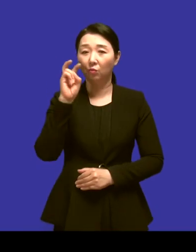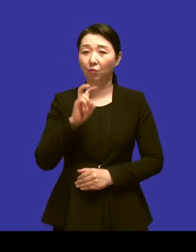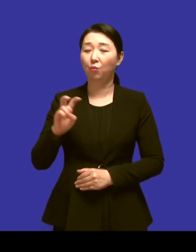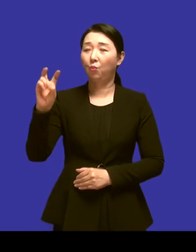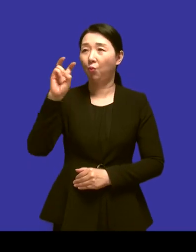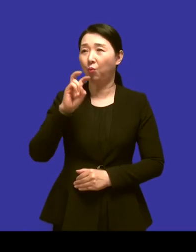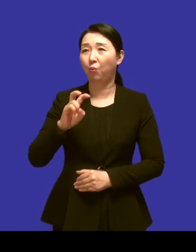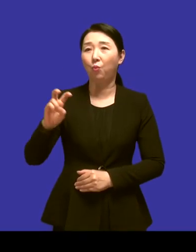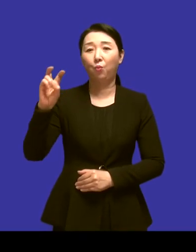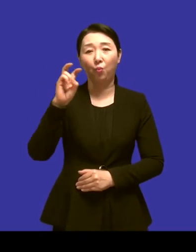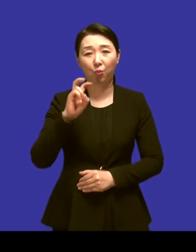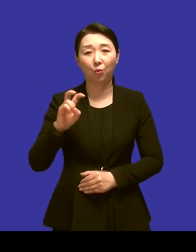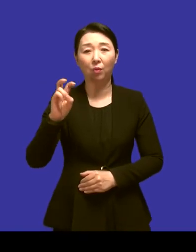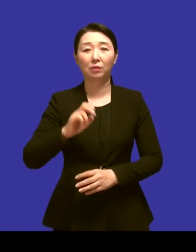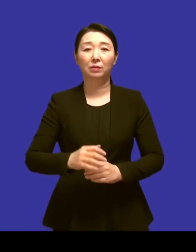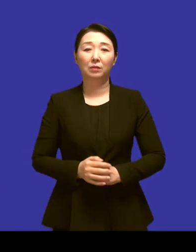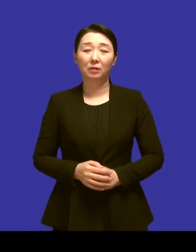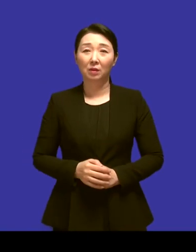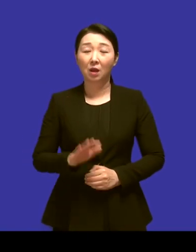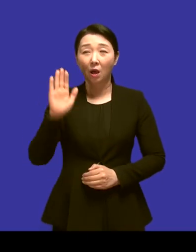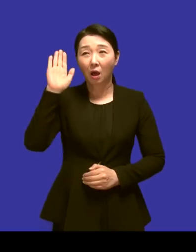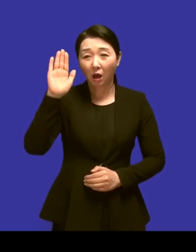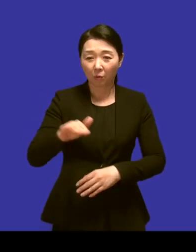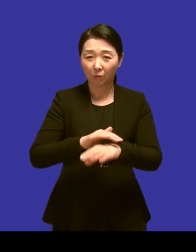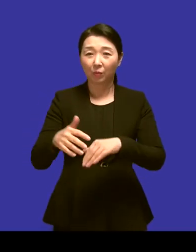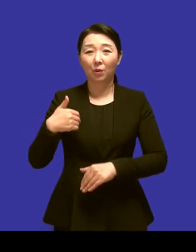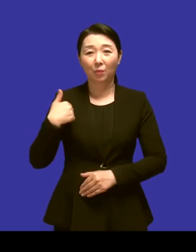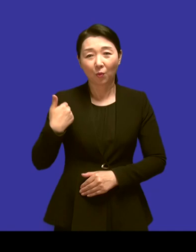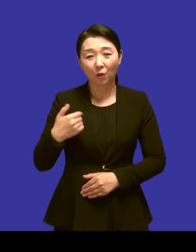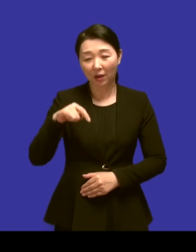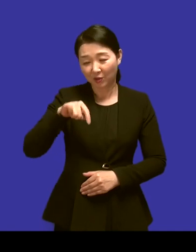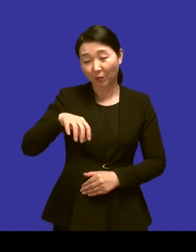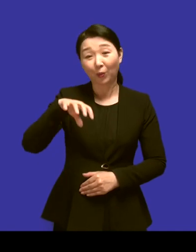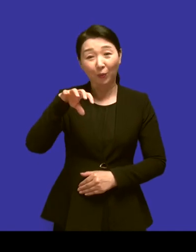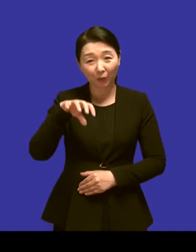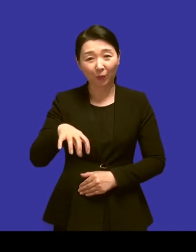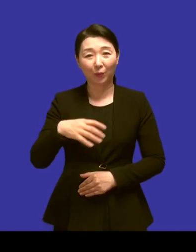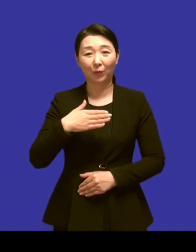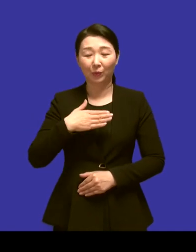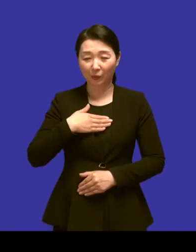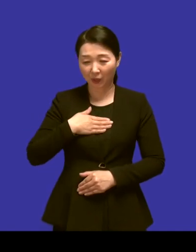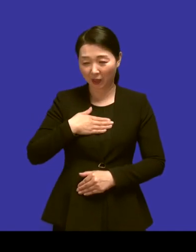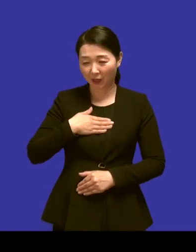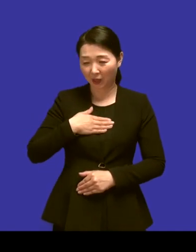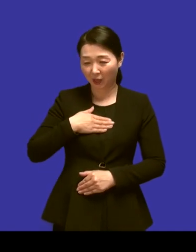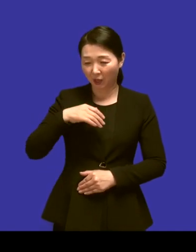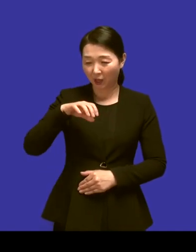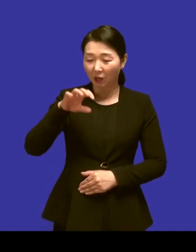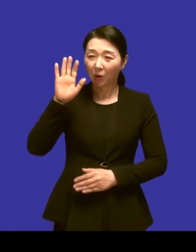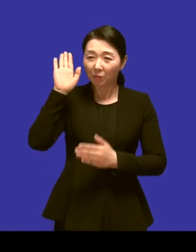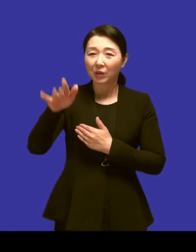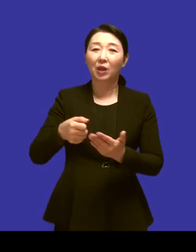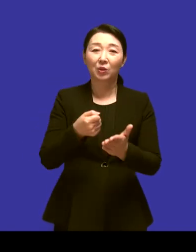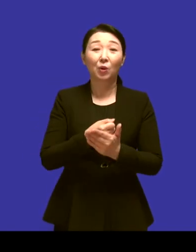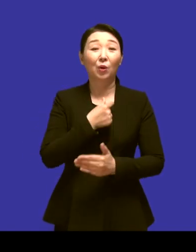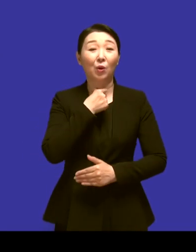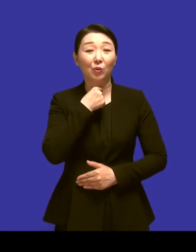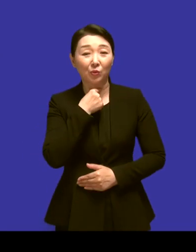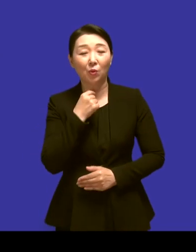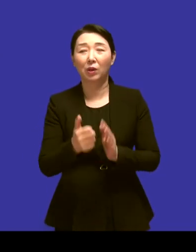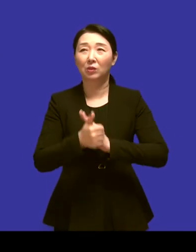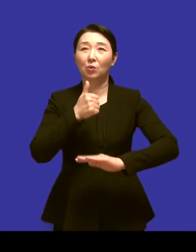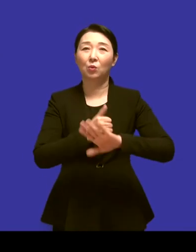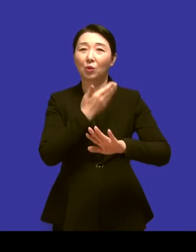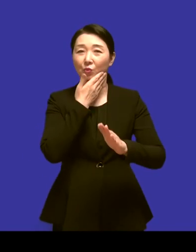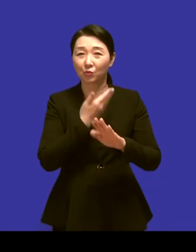가만히 있어 노래 부르고 있네. 어떻게 될지 잘은 모르지만 여기서 내 위치를 잡아보려고 하고 있어.